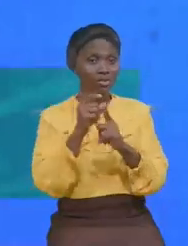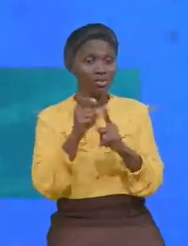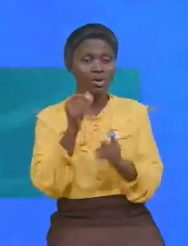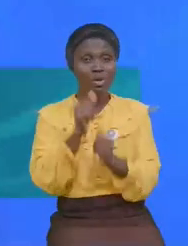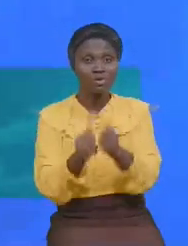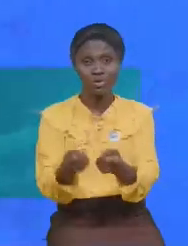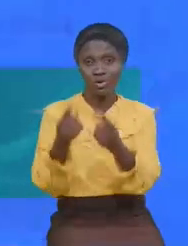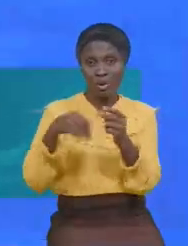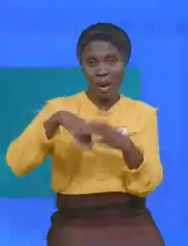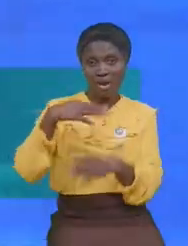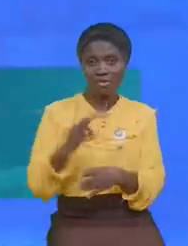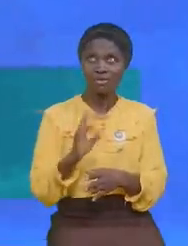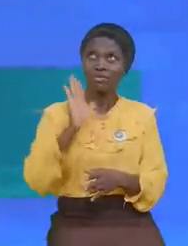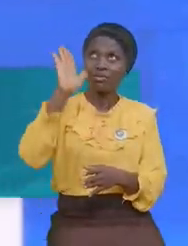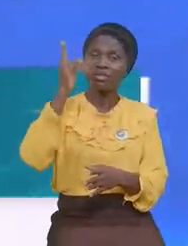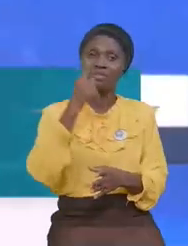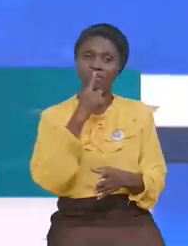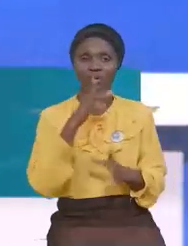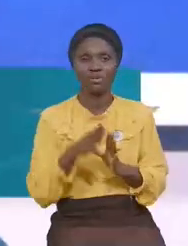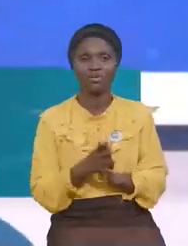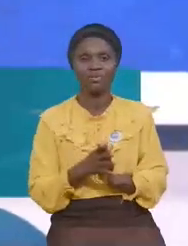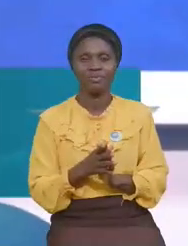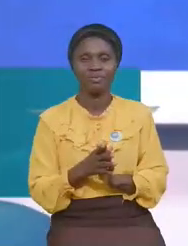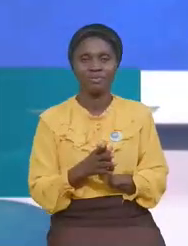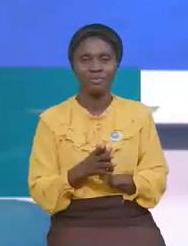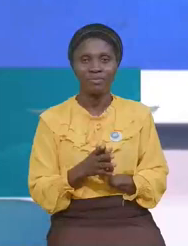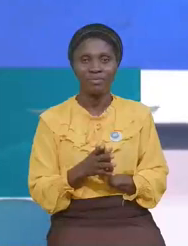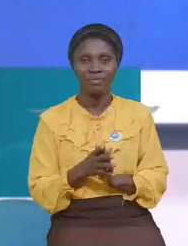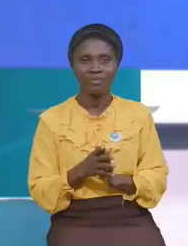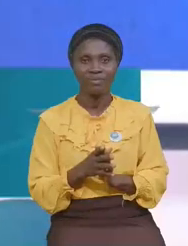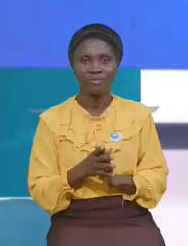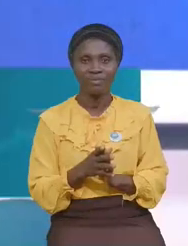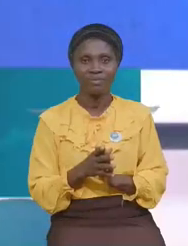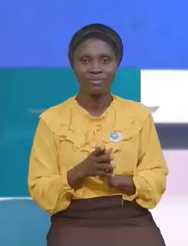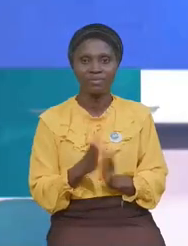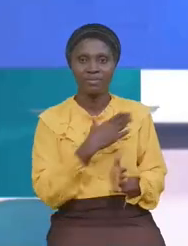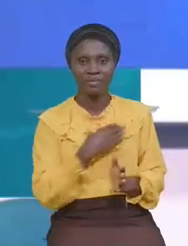Ils étaient étonnés des paroles de grâce qui sortaient de sa bouche.